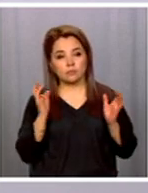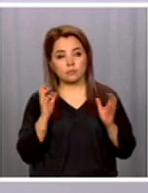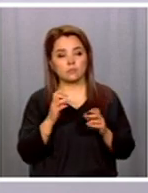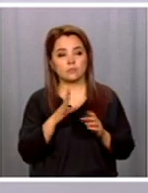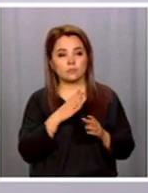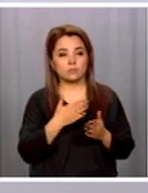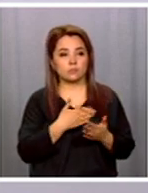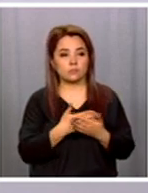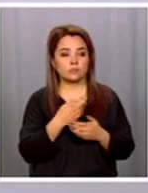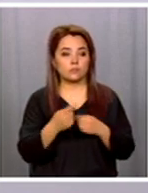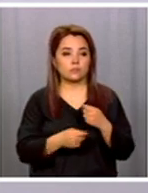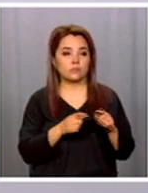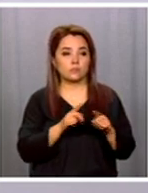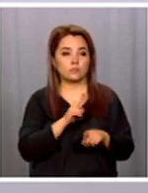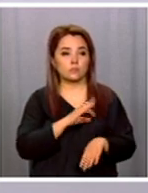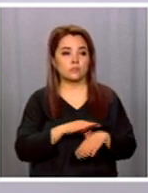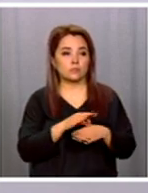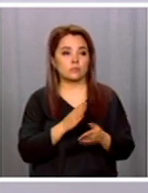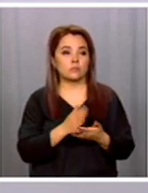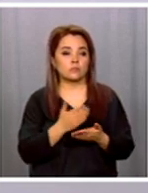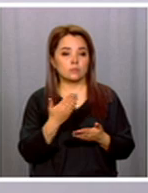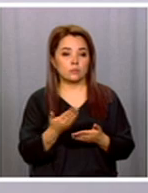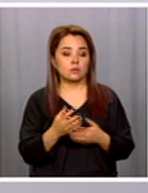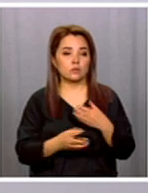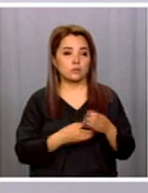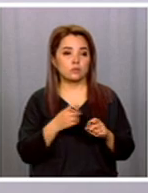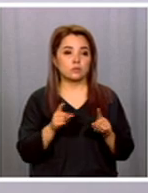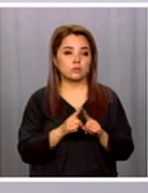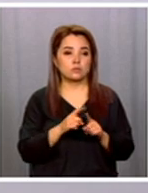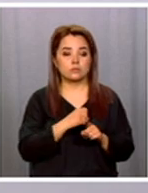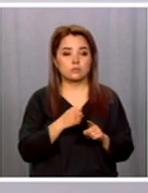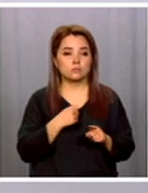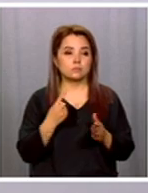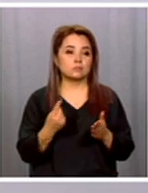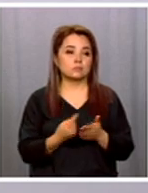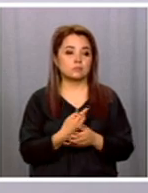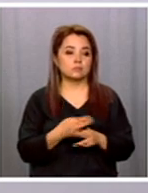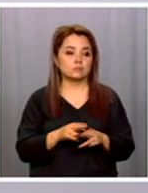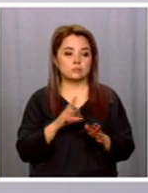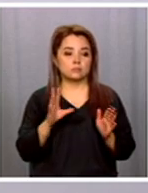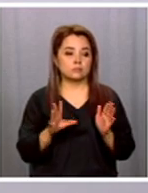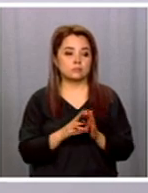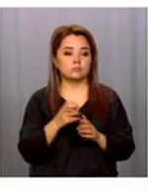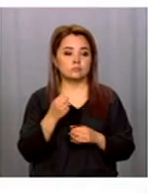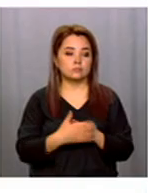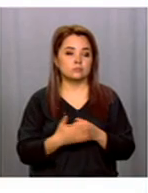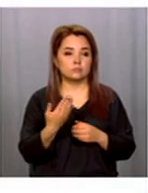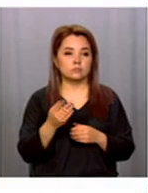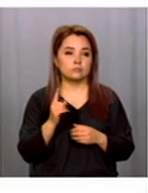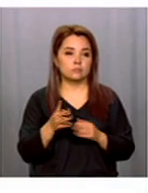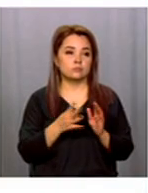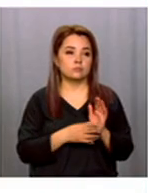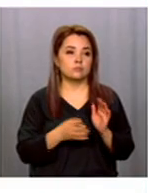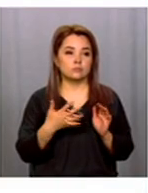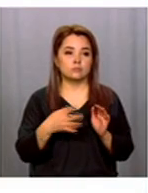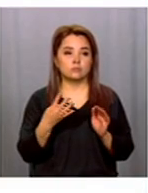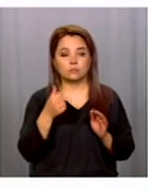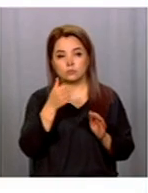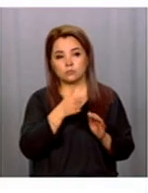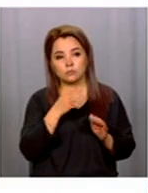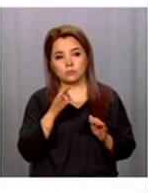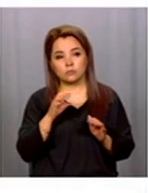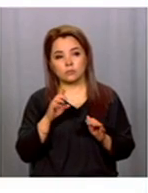материалдармен жұмыс істейді екен. Жалпы дүниежүзіндегі ең алғашқы атом электр станциясы 1954 жылы